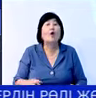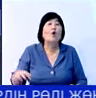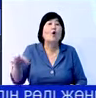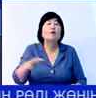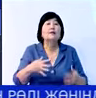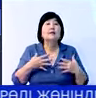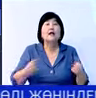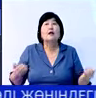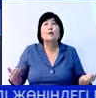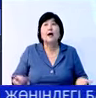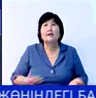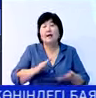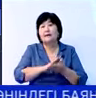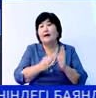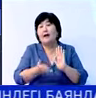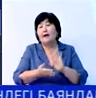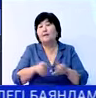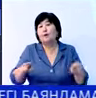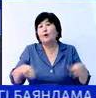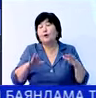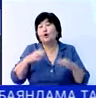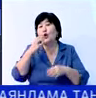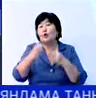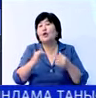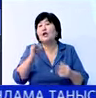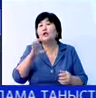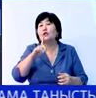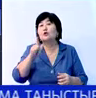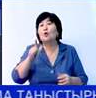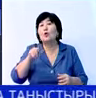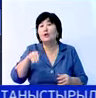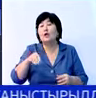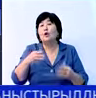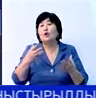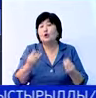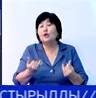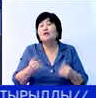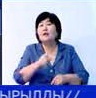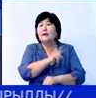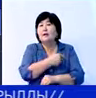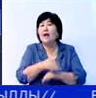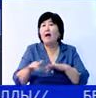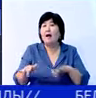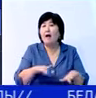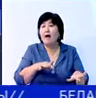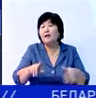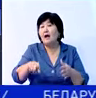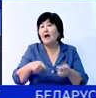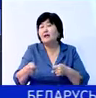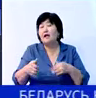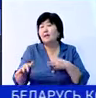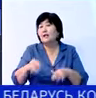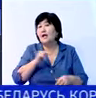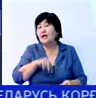Облыстық салауатты өмір салтын қалыптастыру орталығы дүниежүзілік инсульт күніне орай денсаулық акциясын ұйымдастырды. Қала әкімдігінде өткен